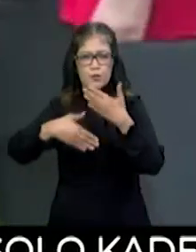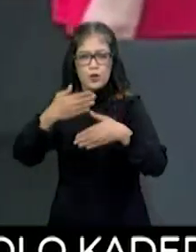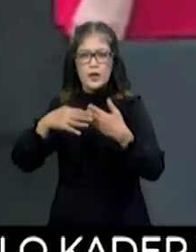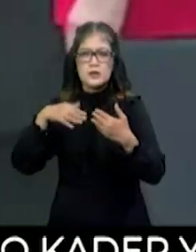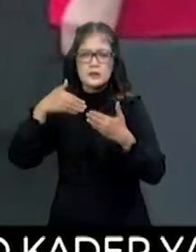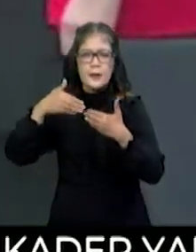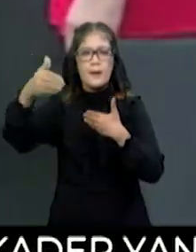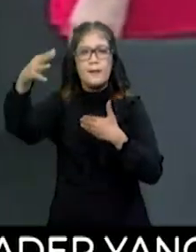desa